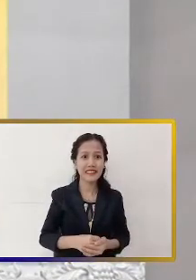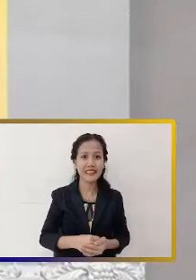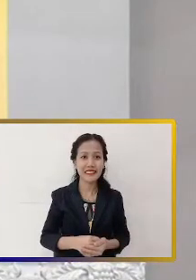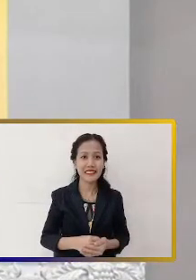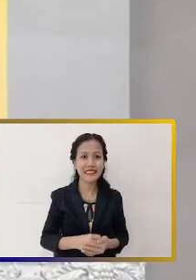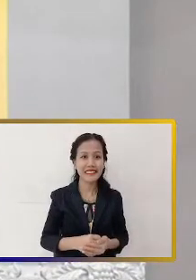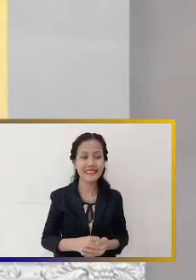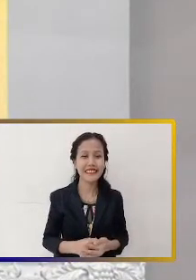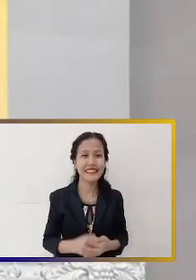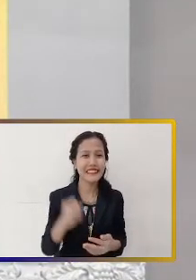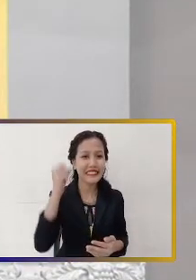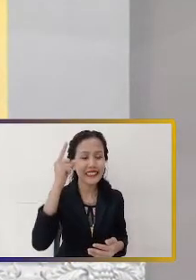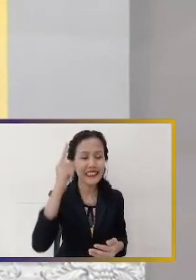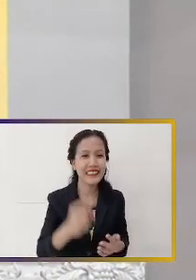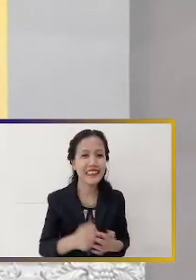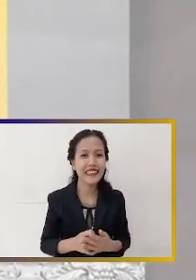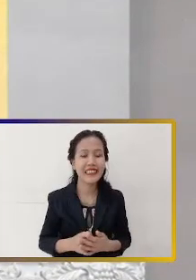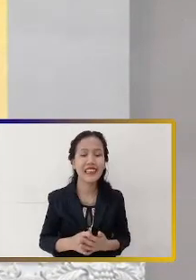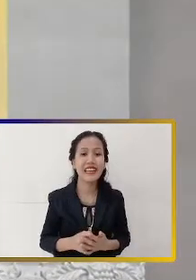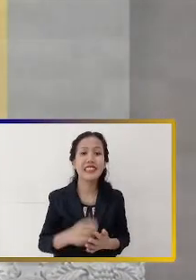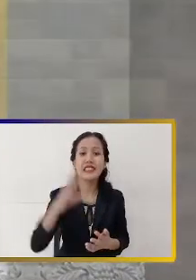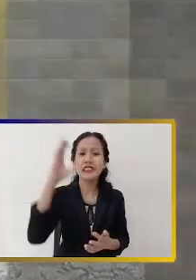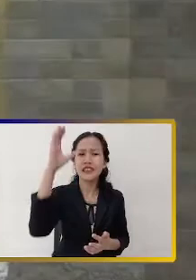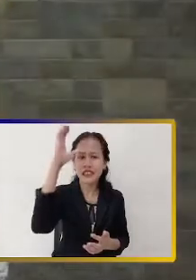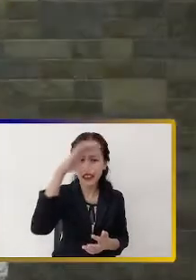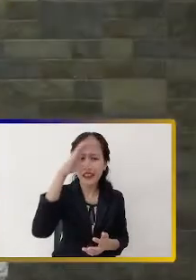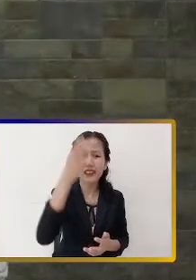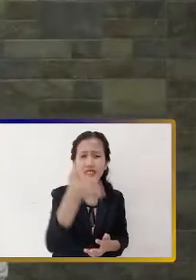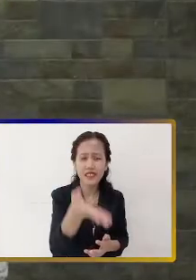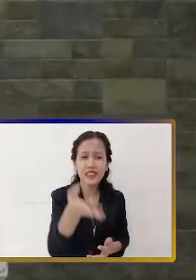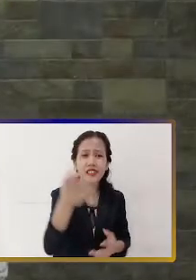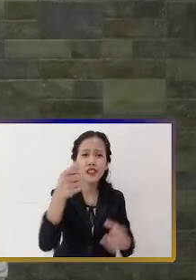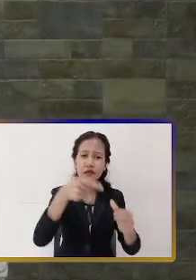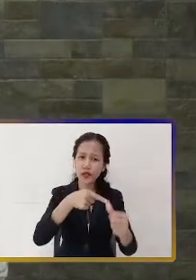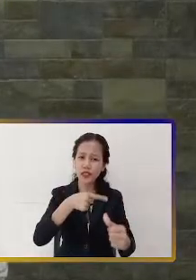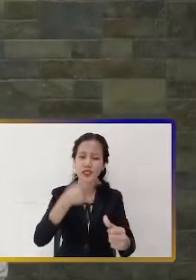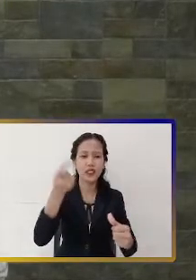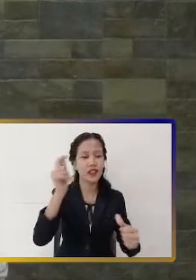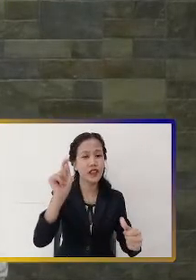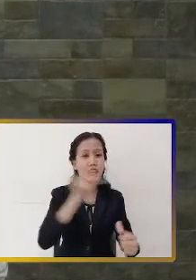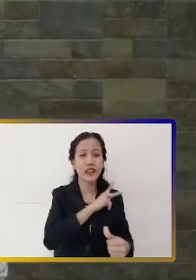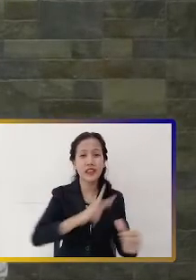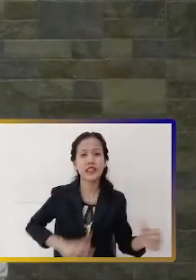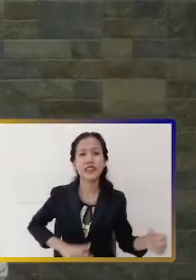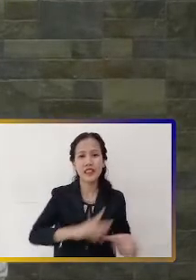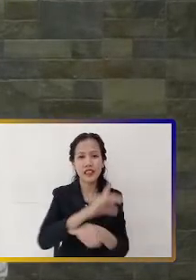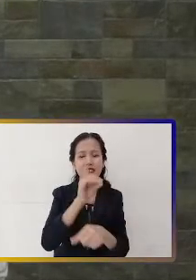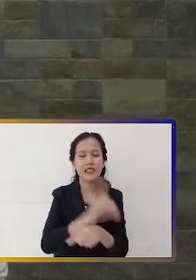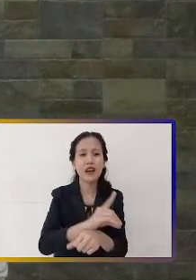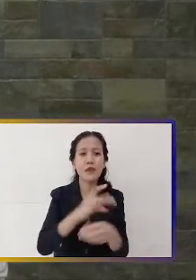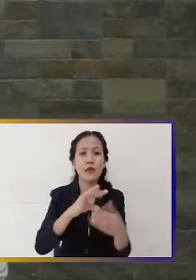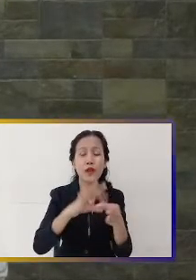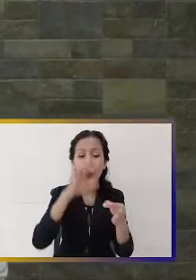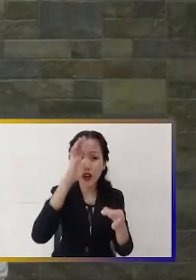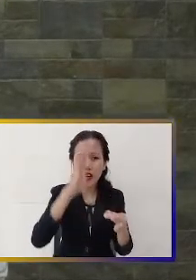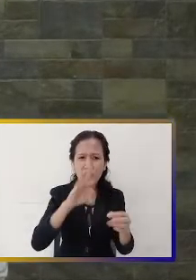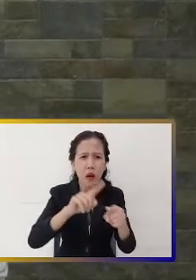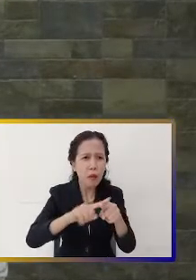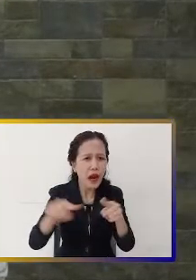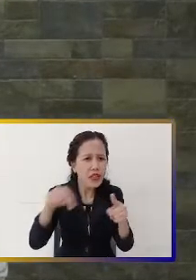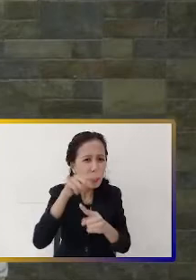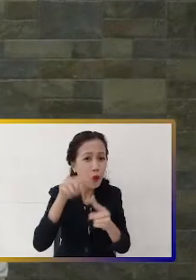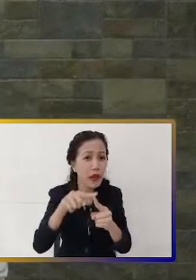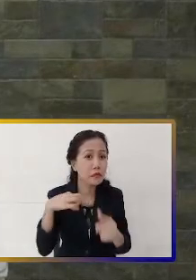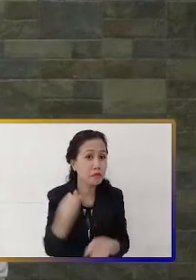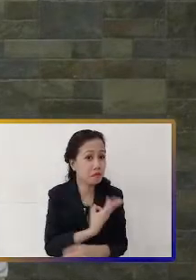No. Titignan niyo mabuti. Seek ye first the kingdom of God. But when we pray, do we seek first the